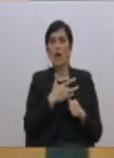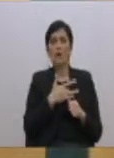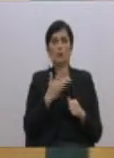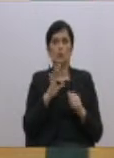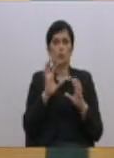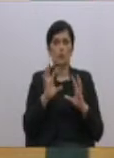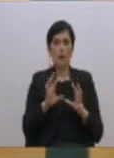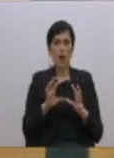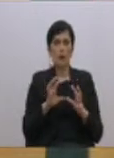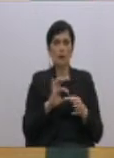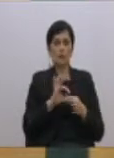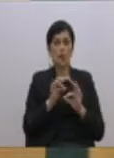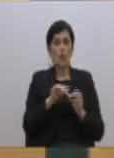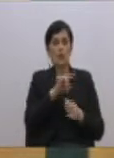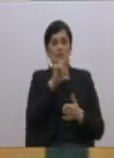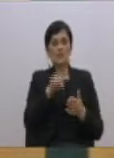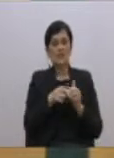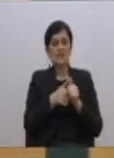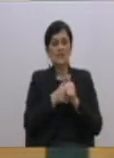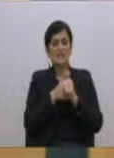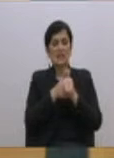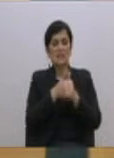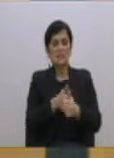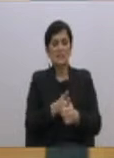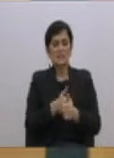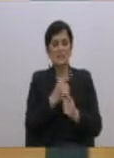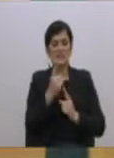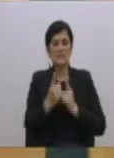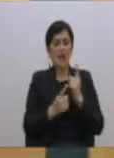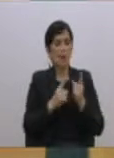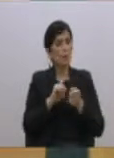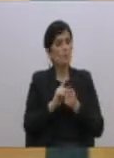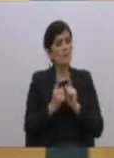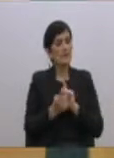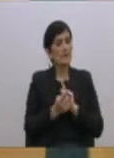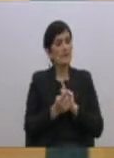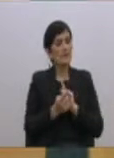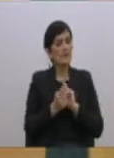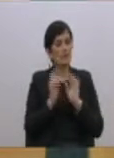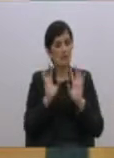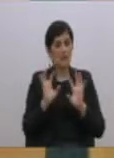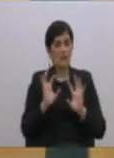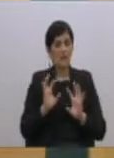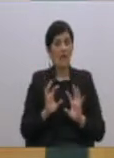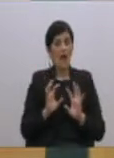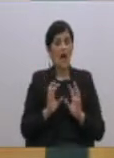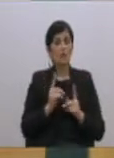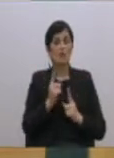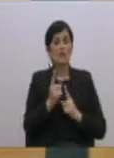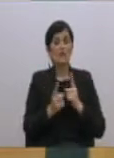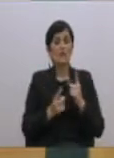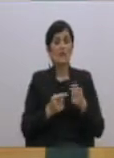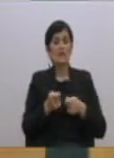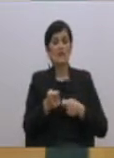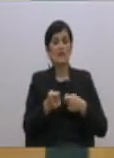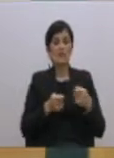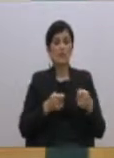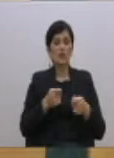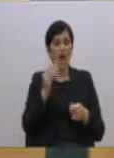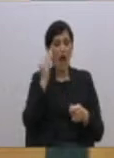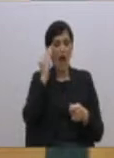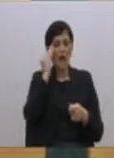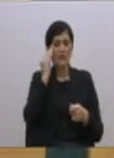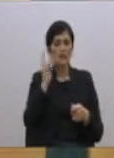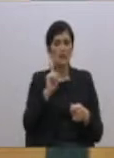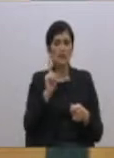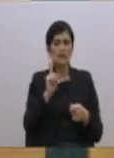მიღება კონკრეტული საკითხის ზედმიწევნით დარეგულირებას, პირიქით, ზოგიერთი კანონის რეგულირების არსია პოტენციურად